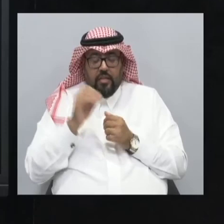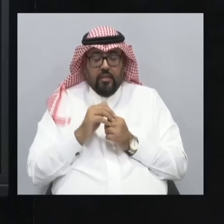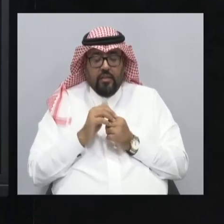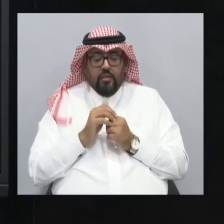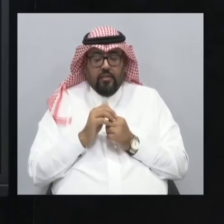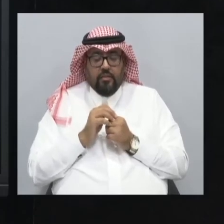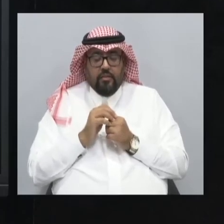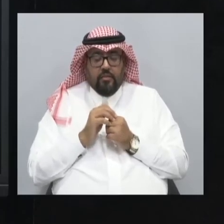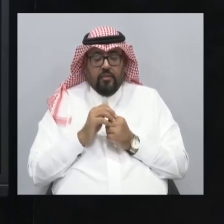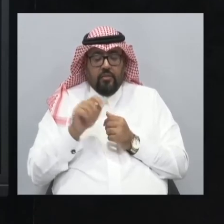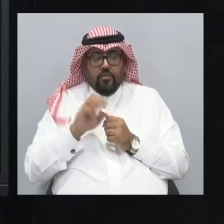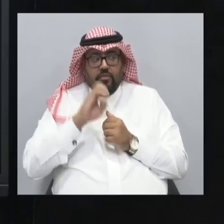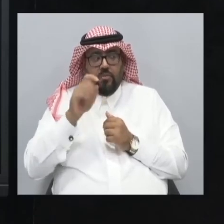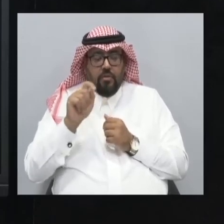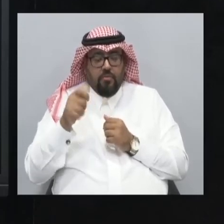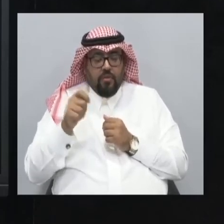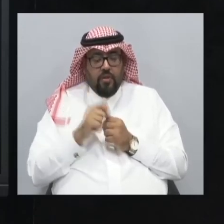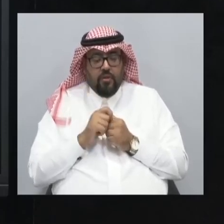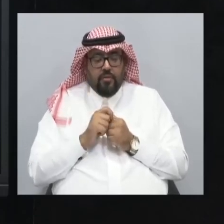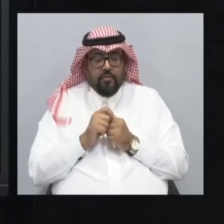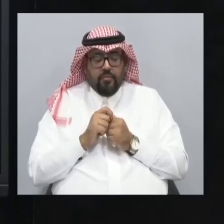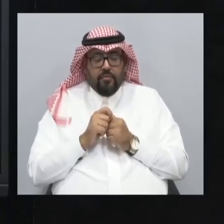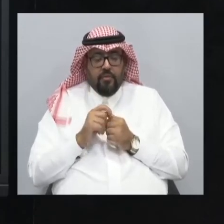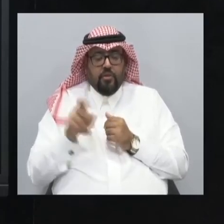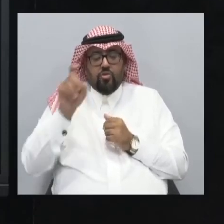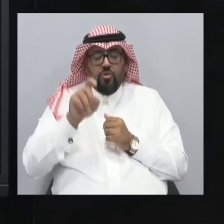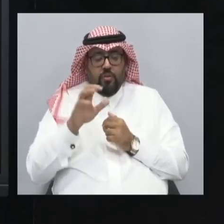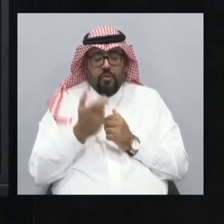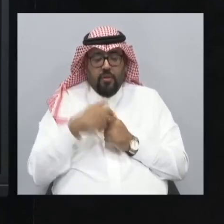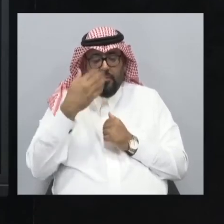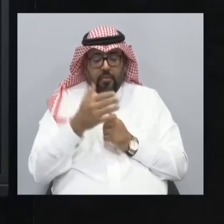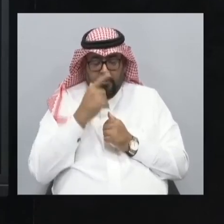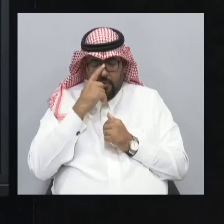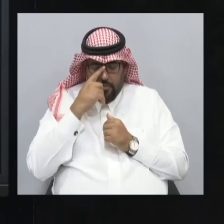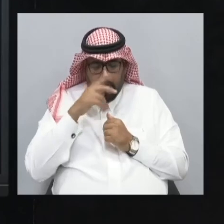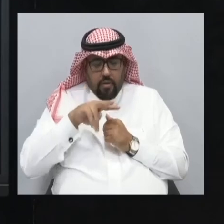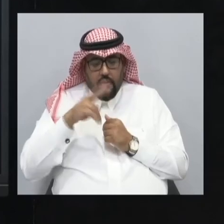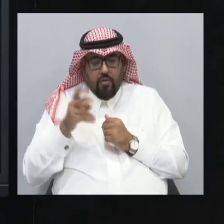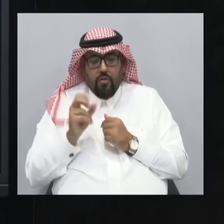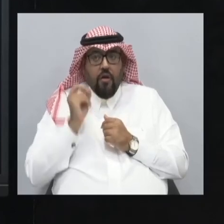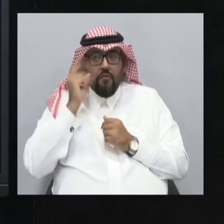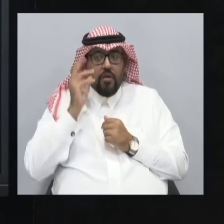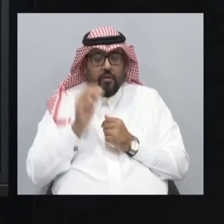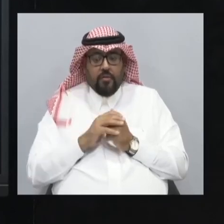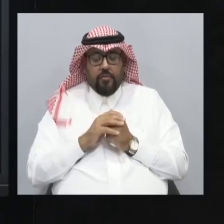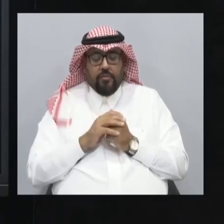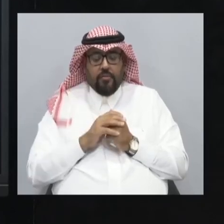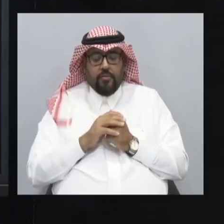خطا تحت الجملة المفتاحية التي تؤدي الفكرة الرئيسة. بعد ذلك أسأل، تحول الفكرة الرئيسة إلى